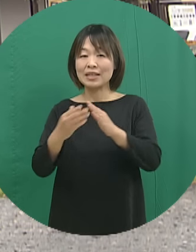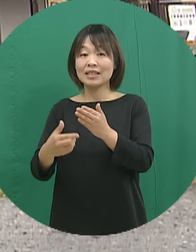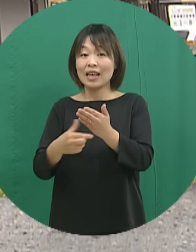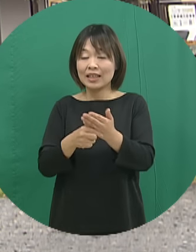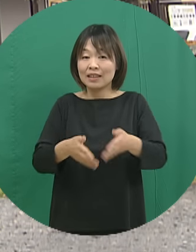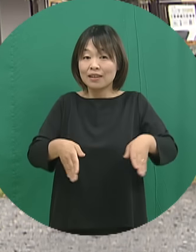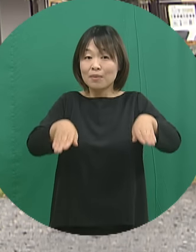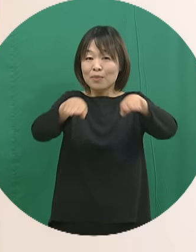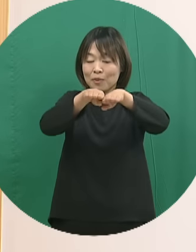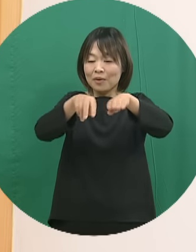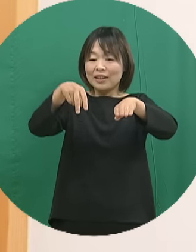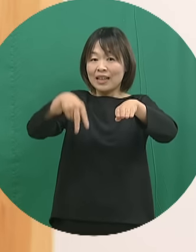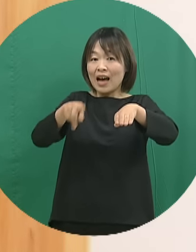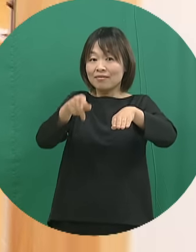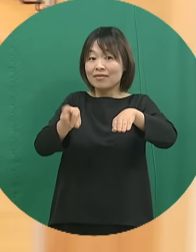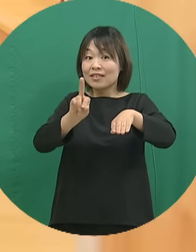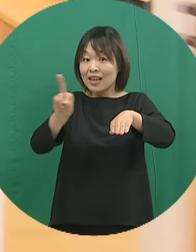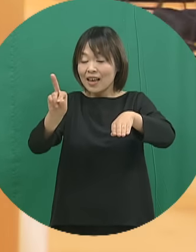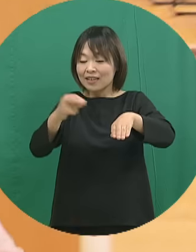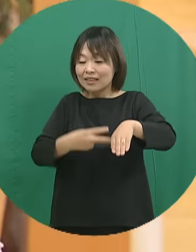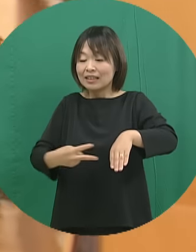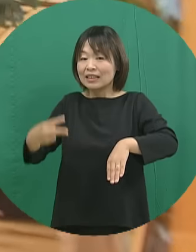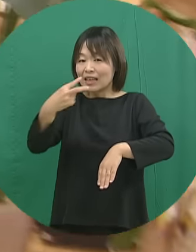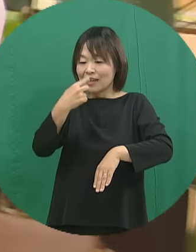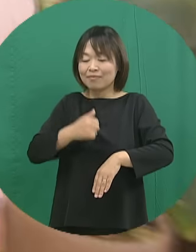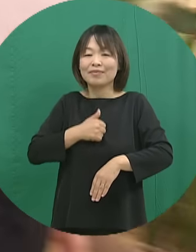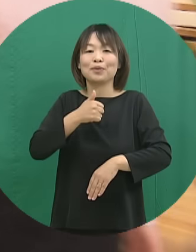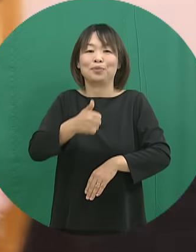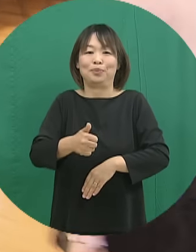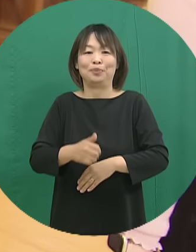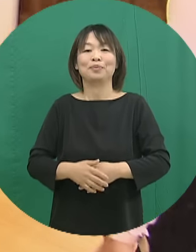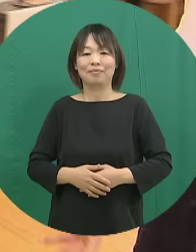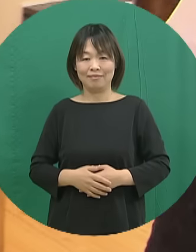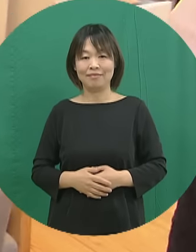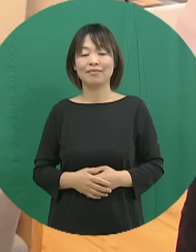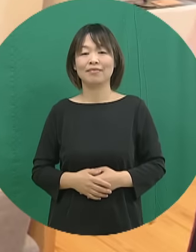駅南瀬の2階南予サインに行ってきます。